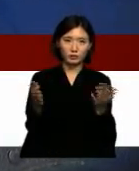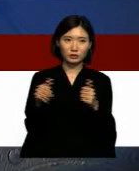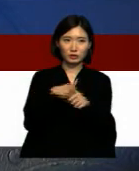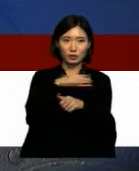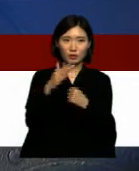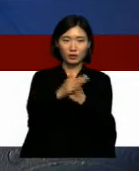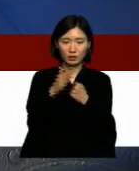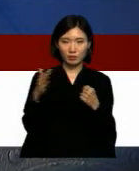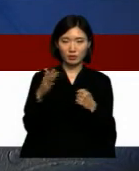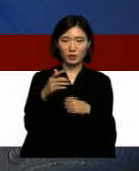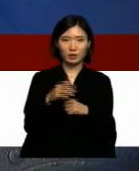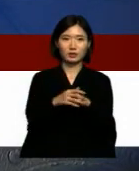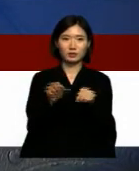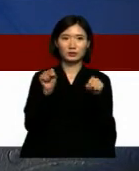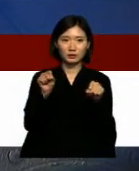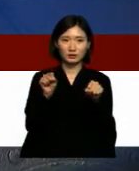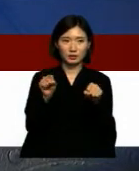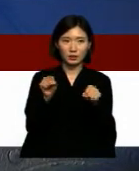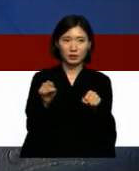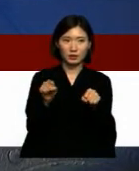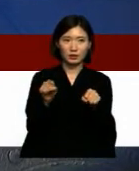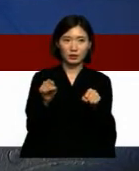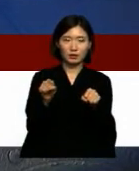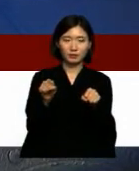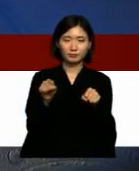사정에 의해서